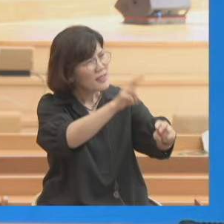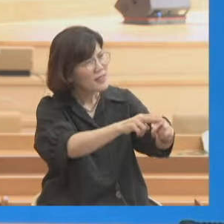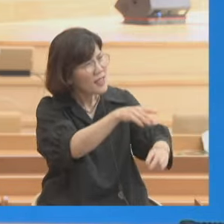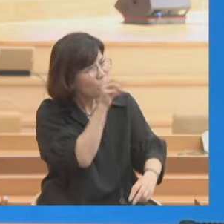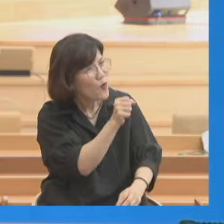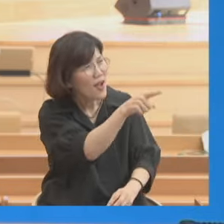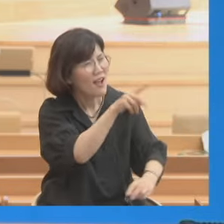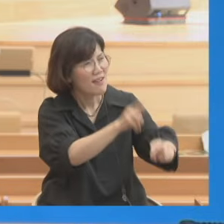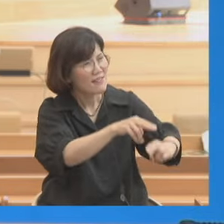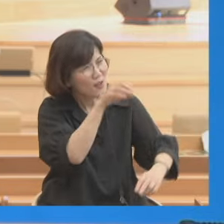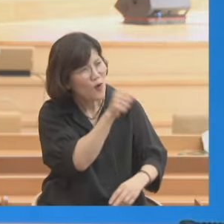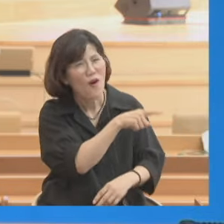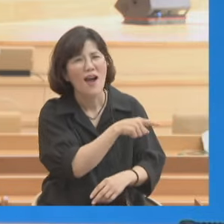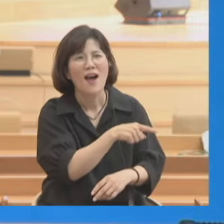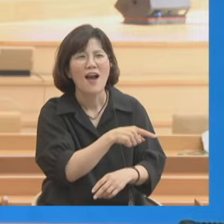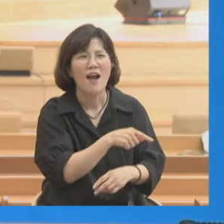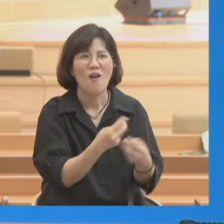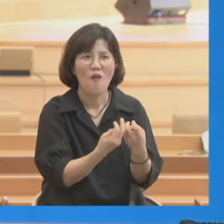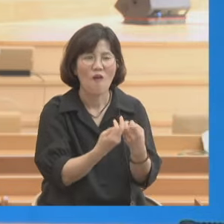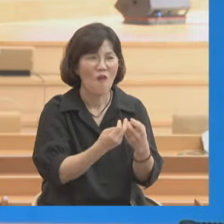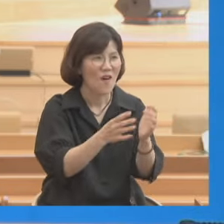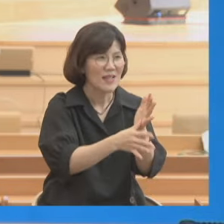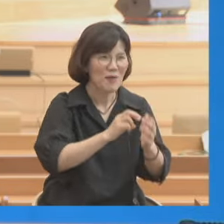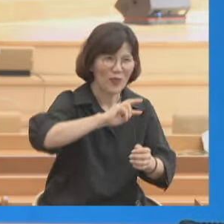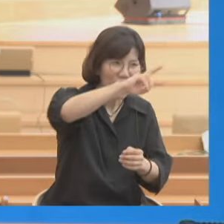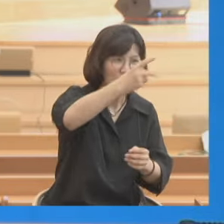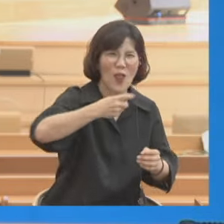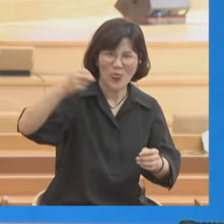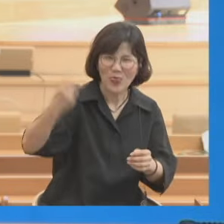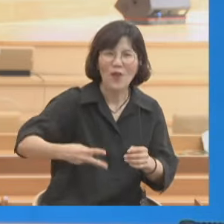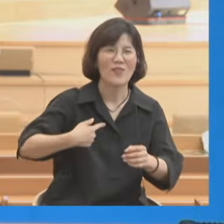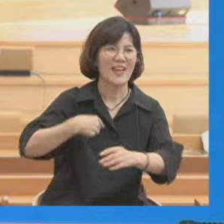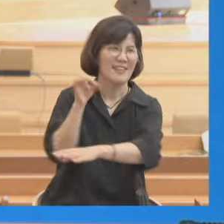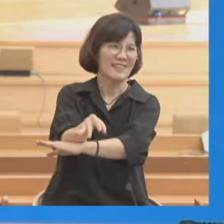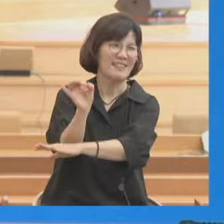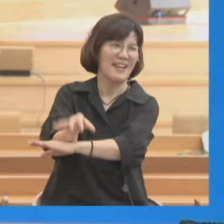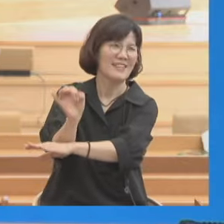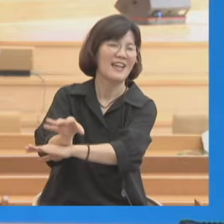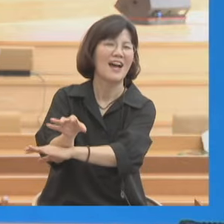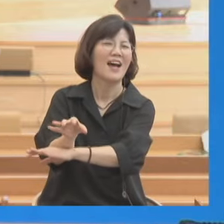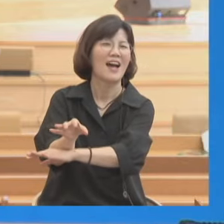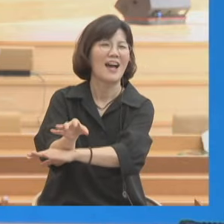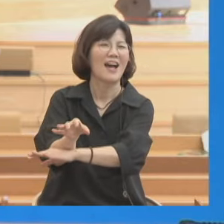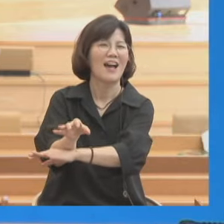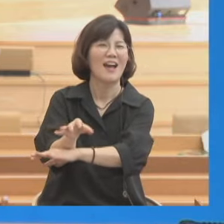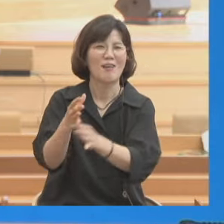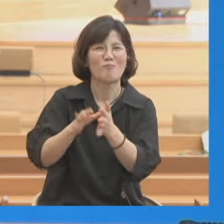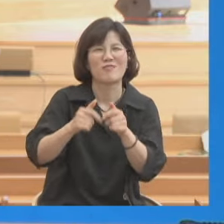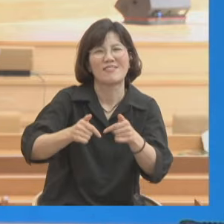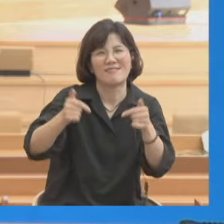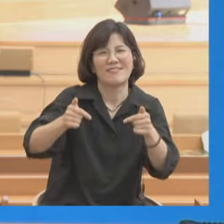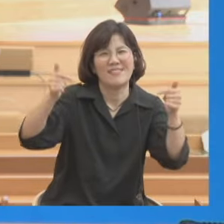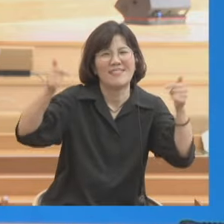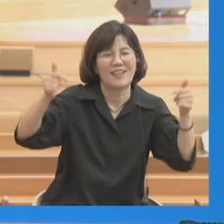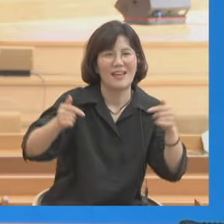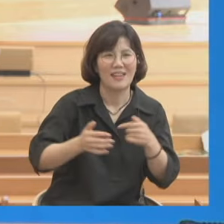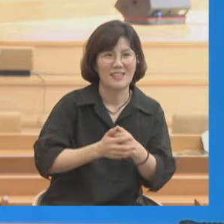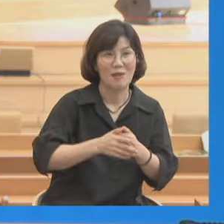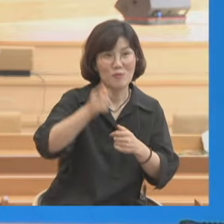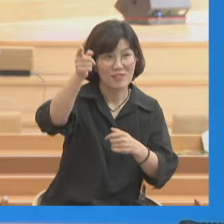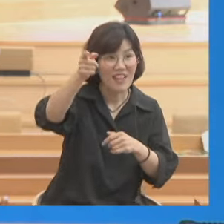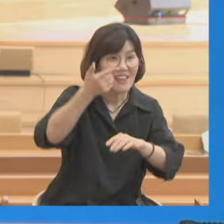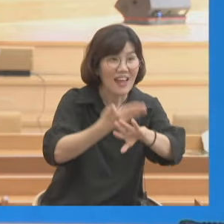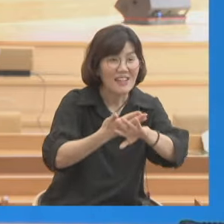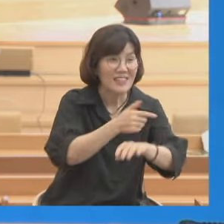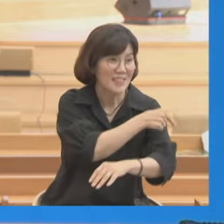구해. 그래, 계속 장비빨이 늘어나요. 그래서 우리 교회 성도 가운데 어떤 분은 그래요. 목사님, 저희 집에